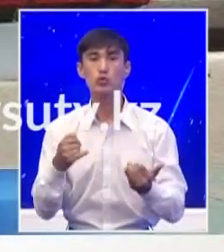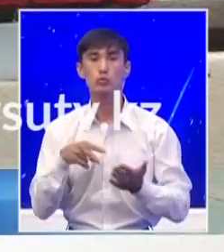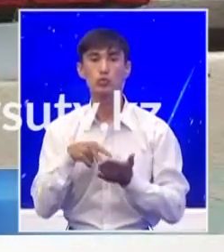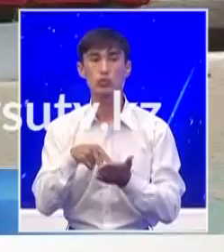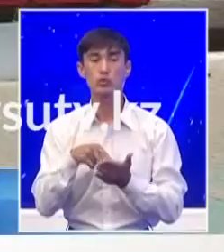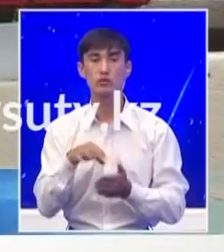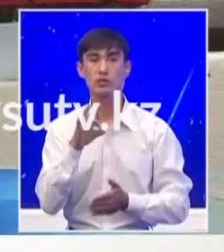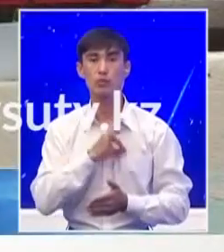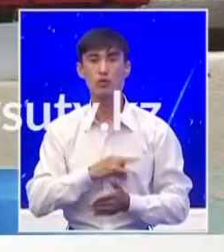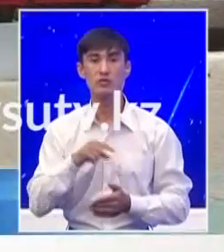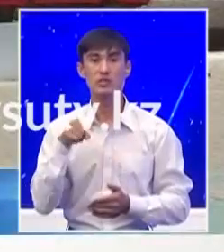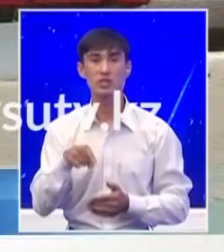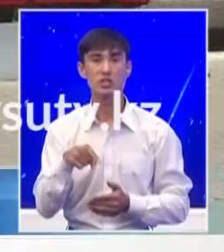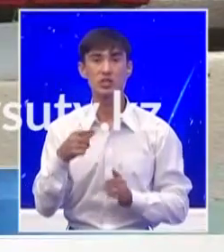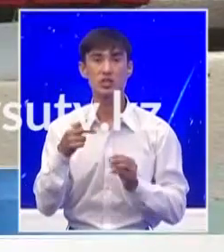туризма воспользовалось